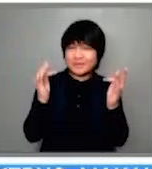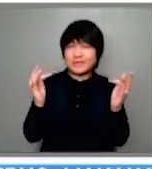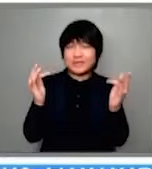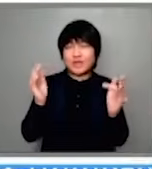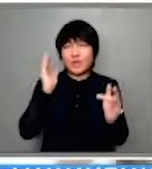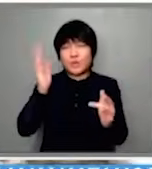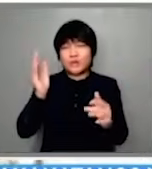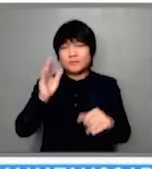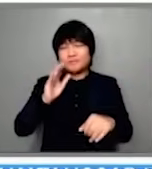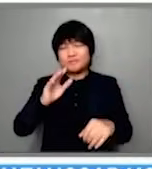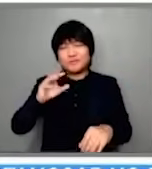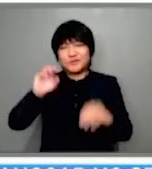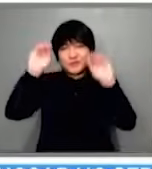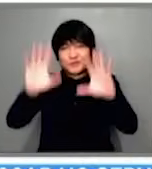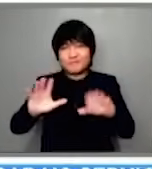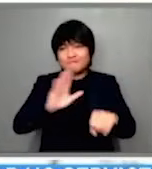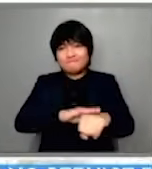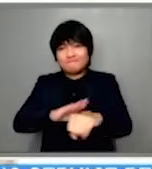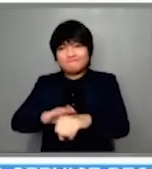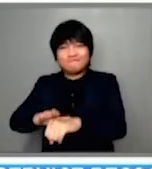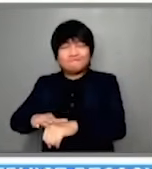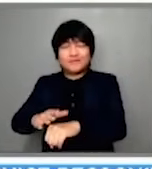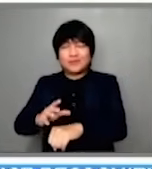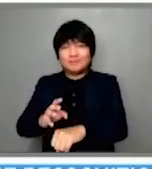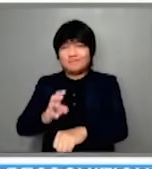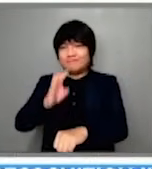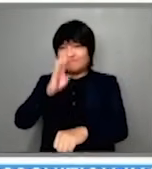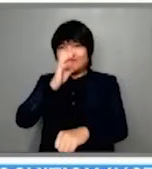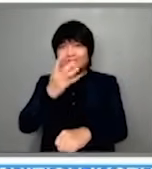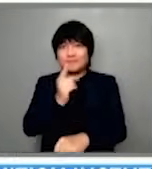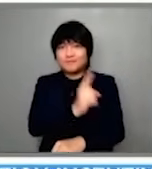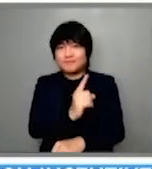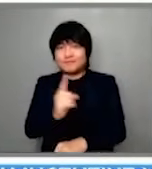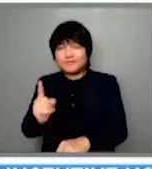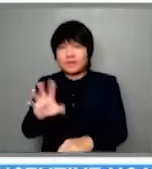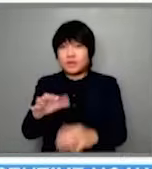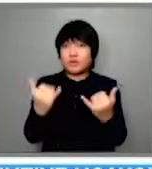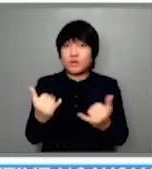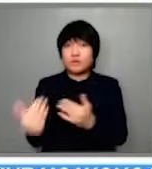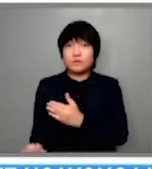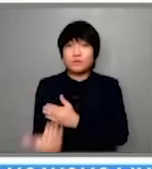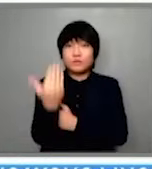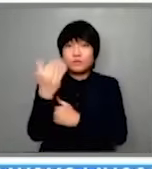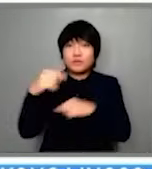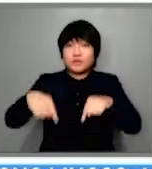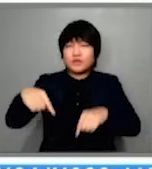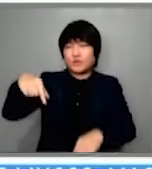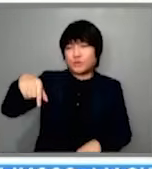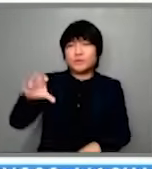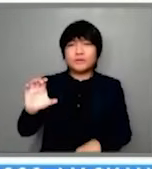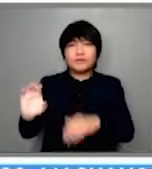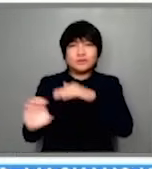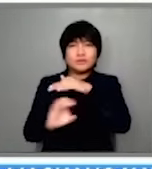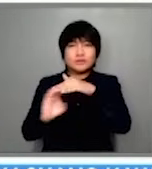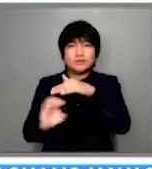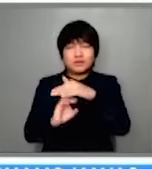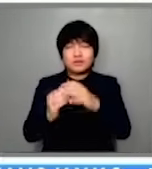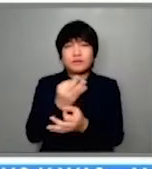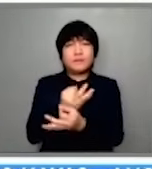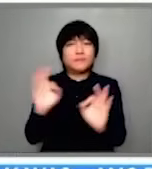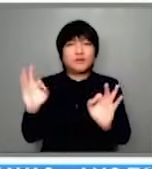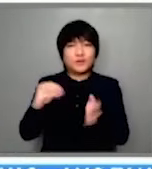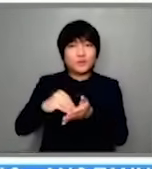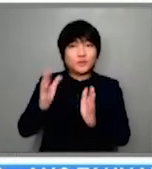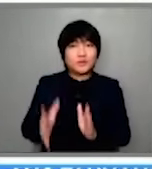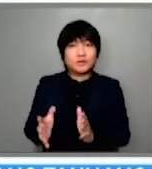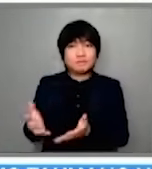iyong teacher. Ano? Pero ngayong umaga dito sa Toro Hills Elementary School dito sa Quezon City ay libreng-libre ang mga estudyante na